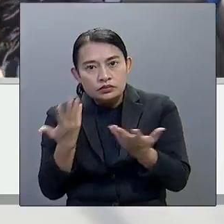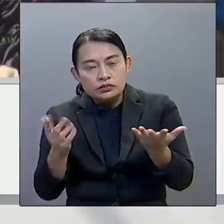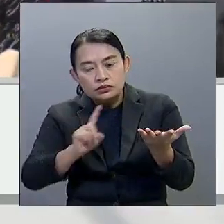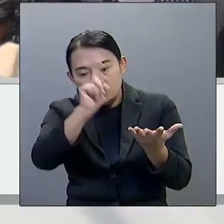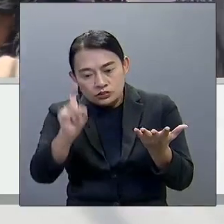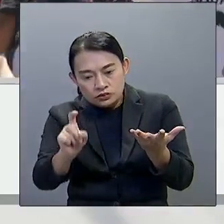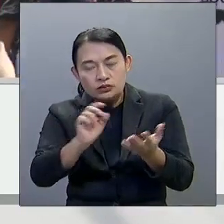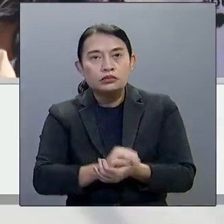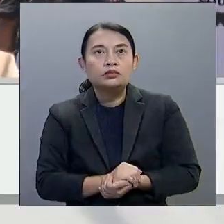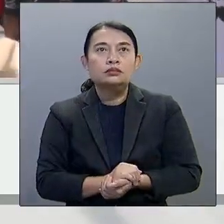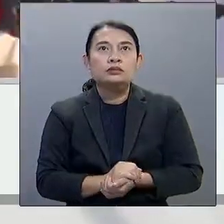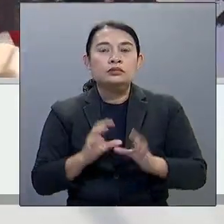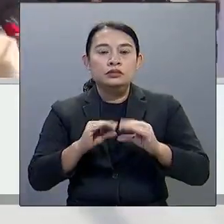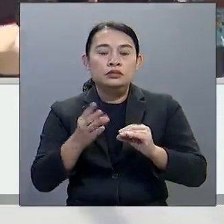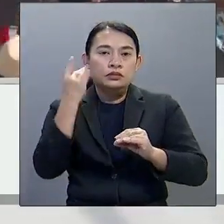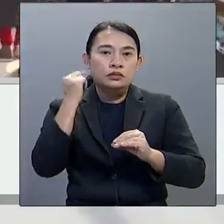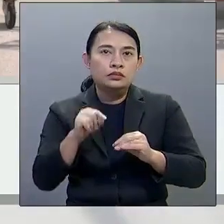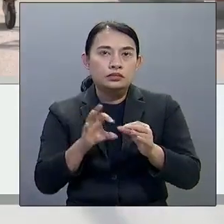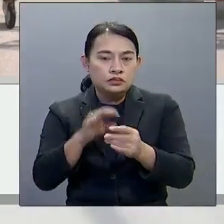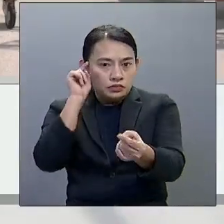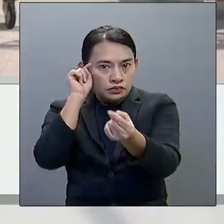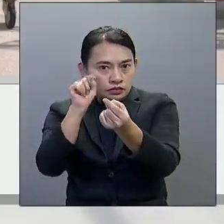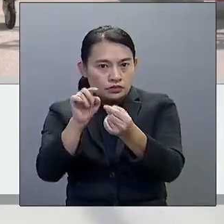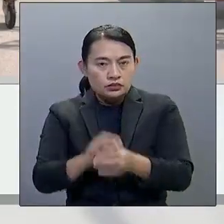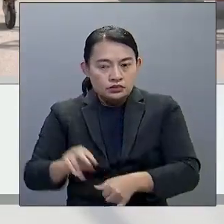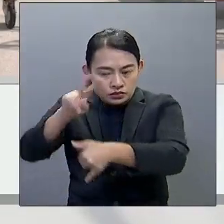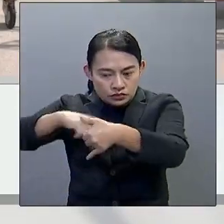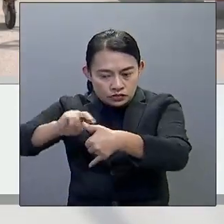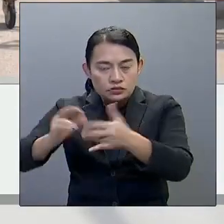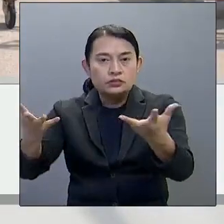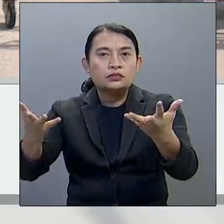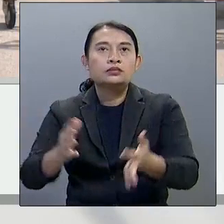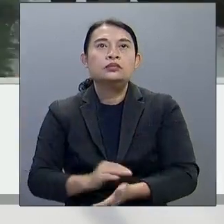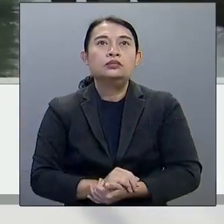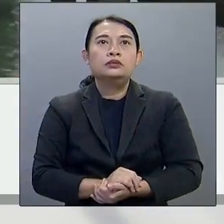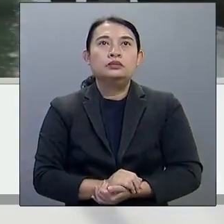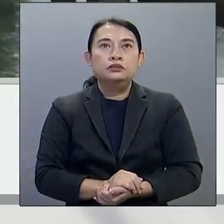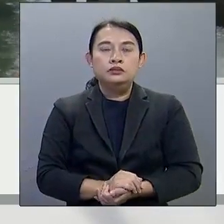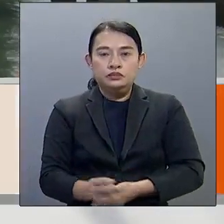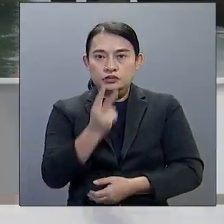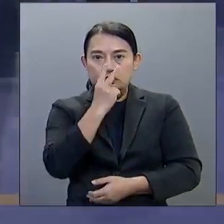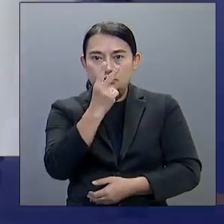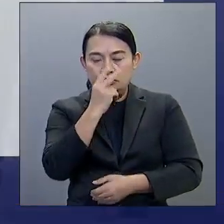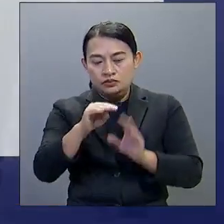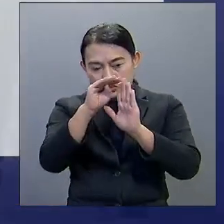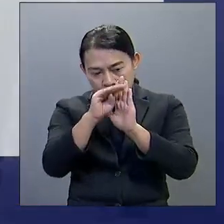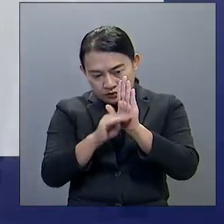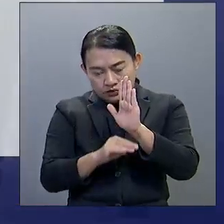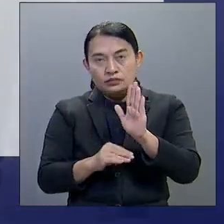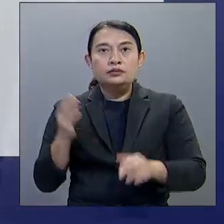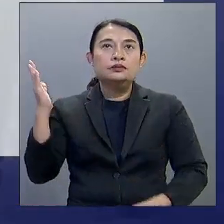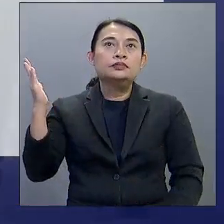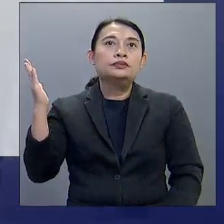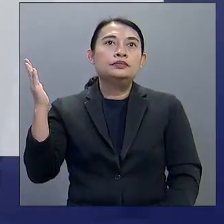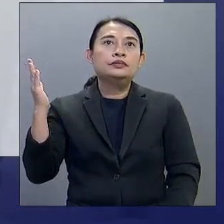การที่ประชุมออกมาเมื่อวานไม่มุ่งเน้นในเรื่องของการคัดกรองเลยนะคะไปดูมาตรการที่ออกมาเบื้องต้นกันค่ะมาตรการที่ออกม